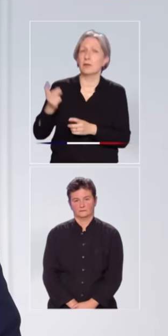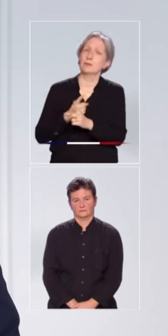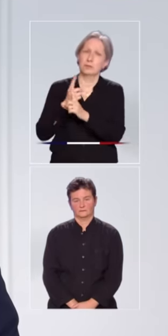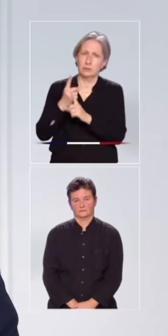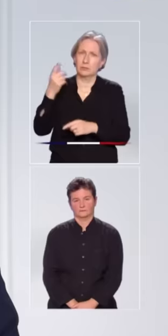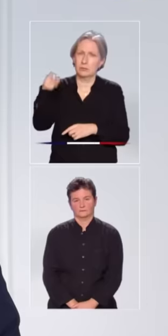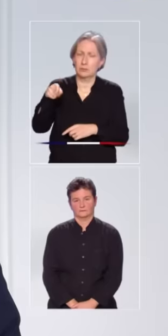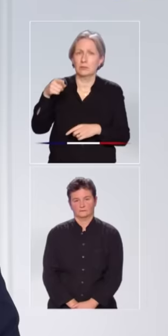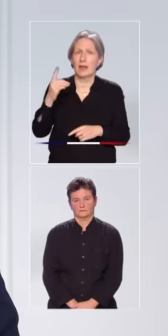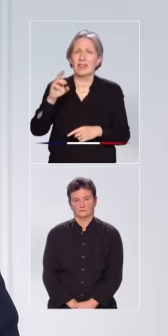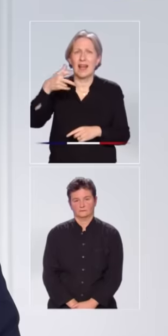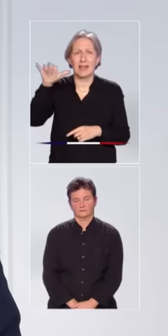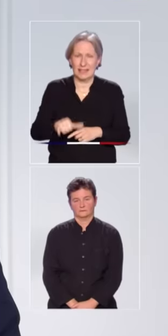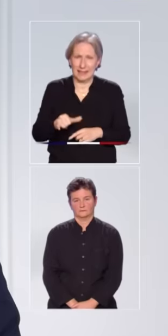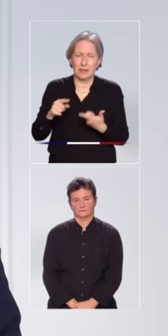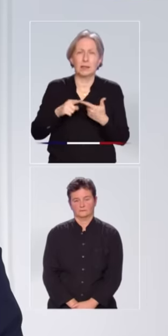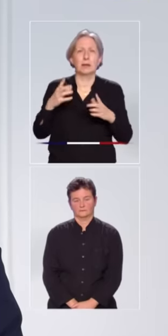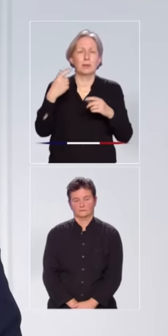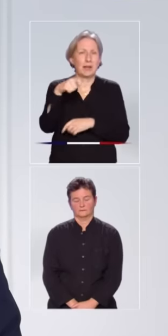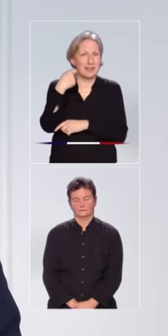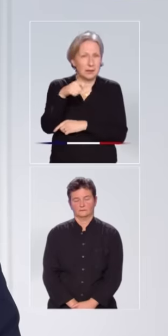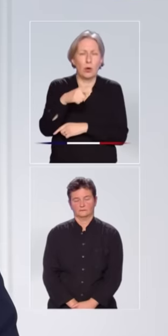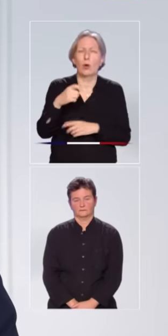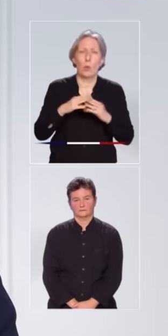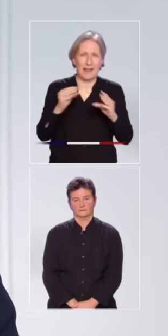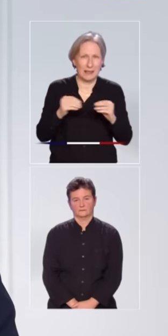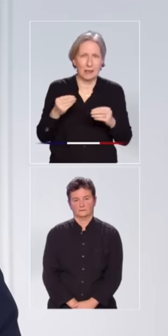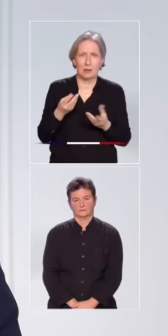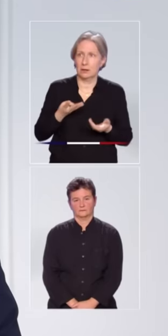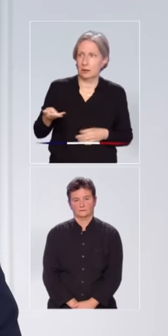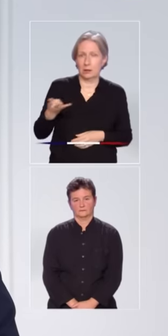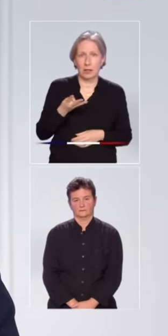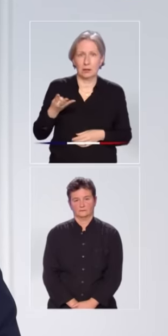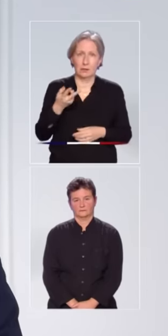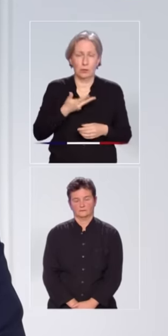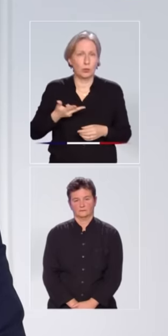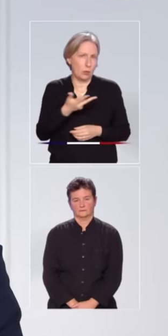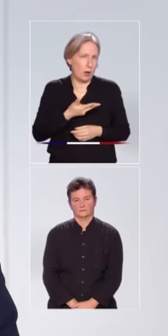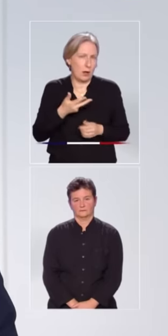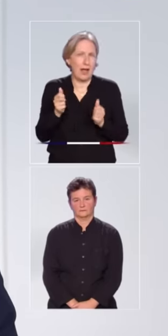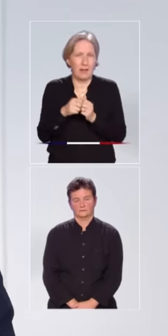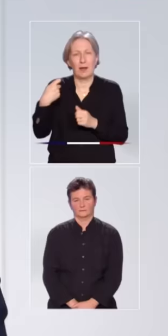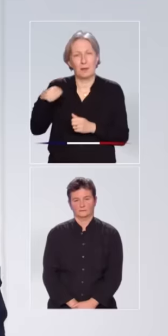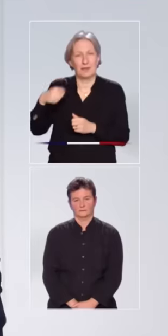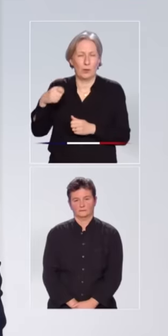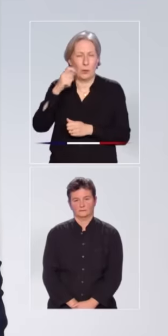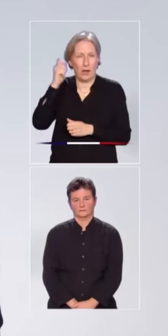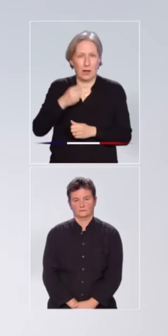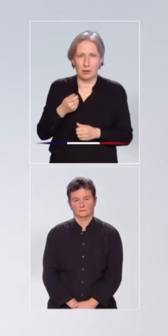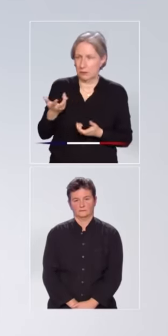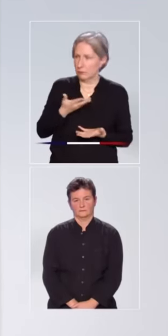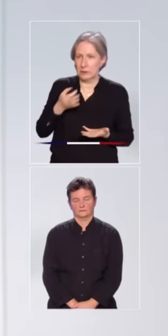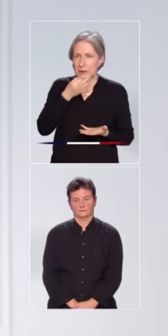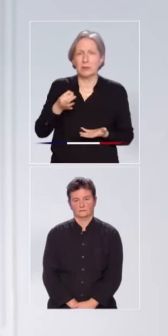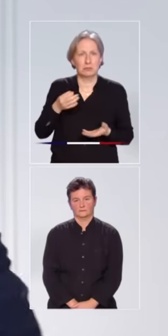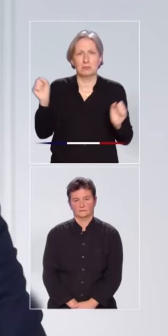président du Conseil Draghi, le président de Roumanie, et nous disions à tous les trois avec le président Zelensky que nous étions pour, et